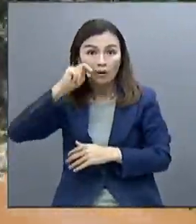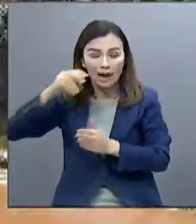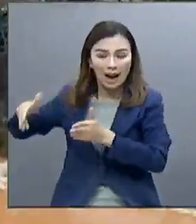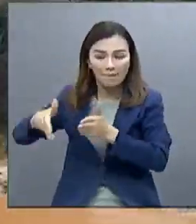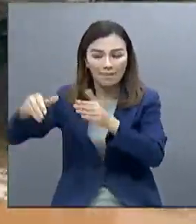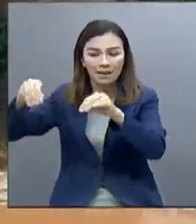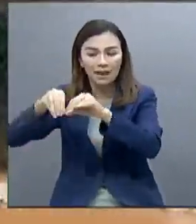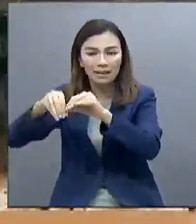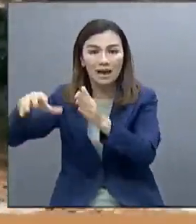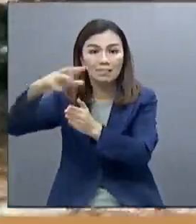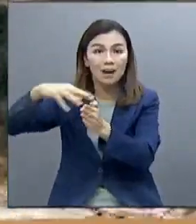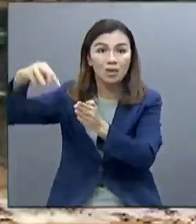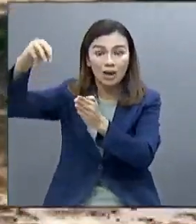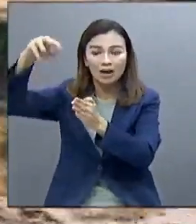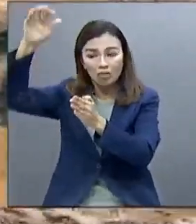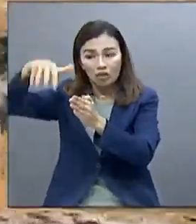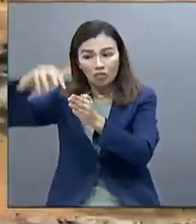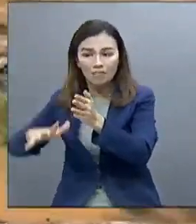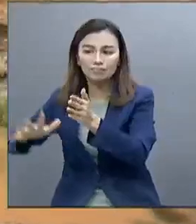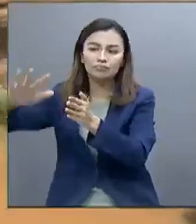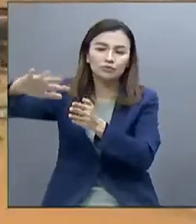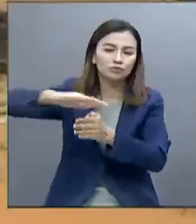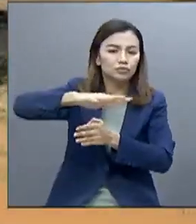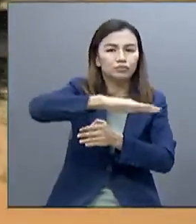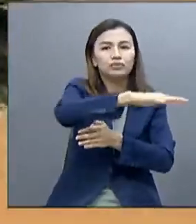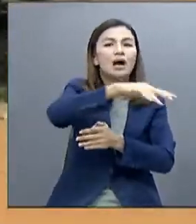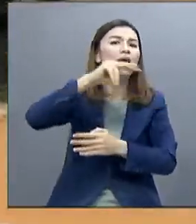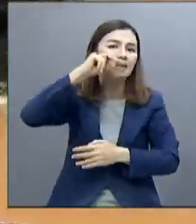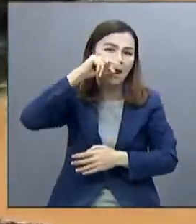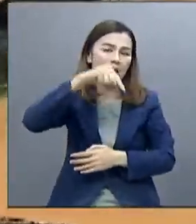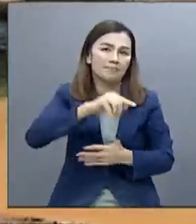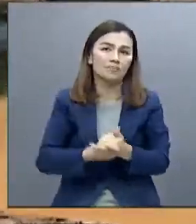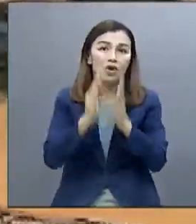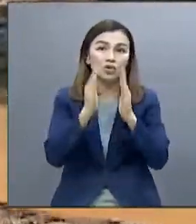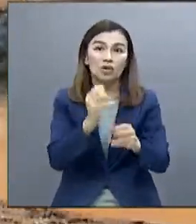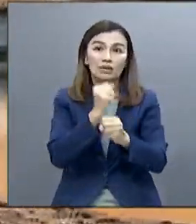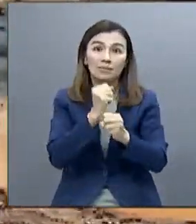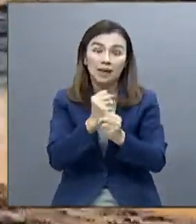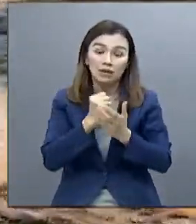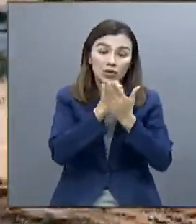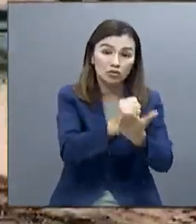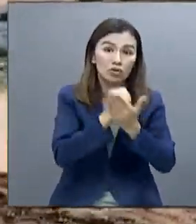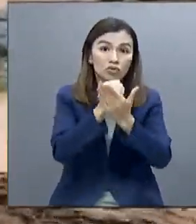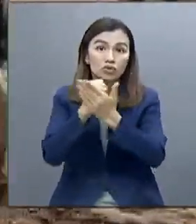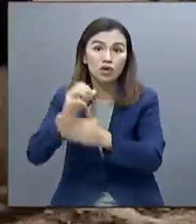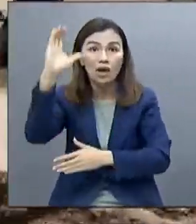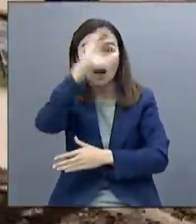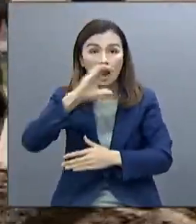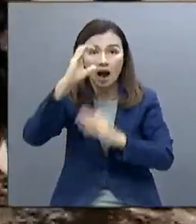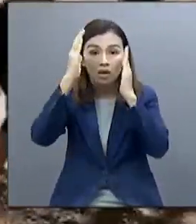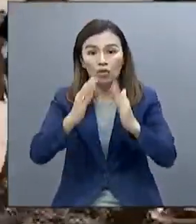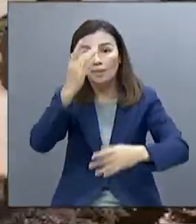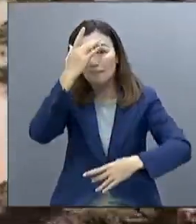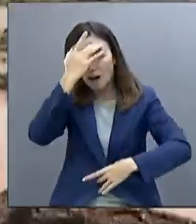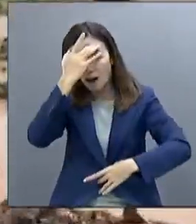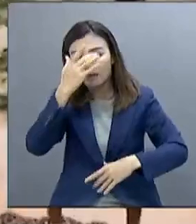วิทยาลัยพะเยาขณะที่เจ้าหน้าที่กู้ภัยกว่า100ชีวิตค่ะก็ร่วมปฏิบัติการในครั้งนี้ด้วยค้นหาผู้ป่วยหรือว่าช่วยเหลือคน